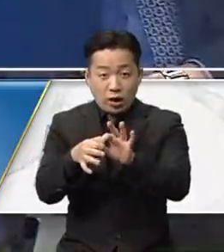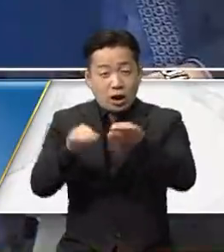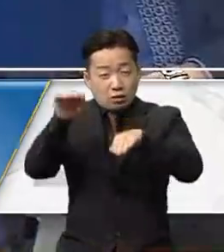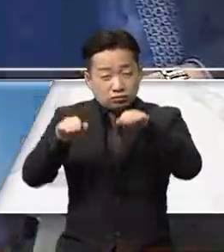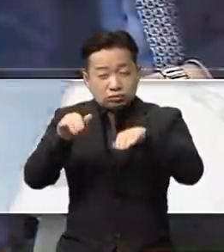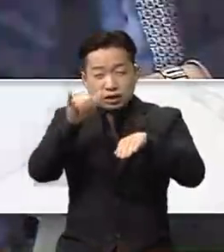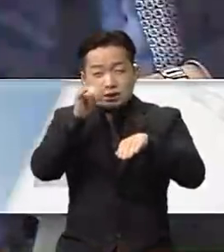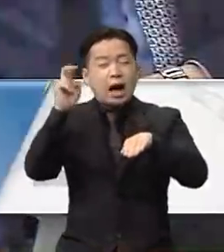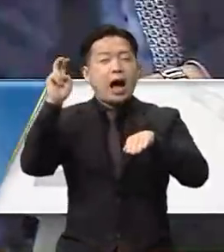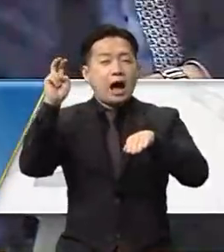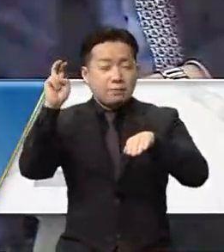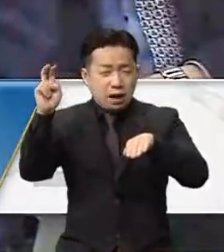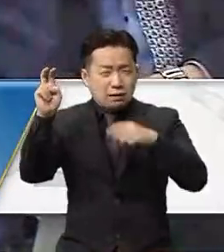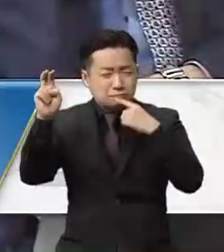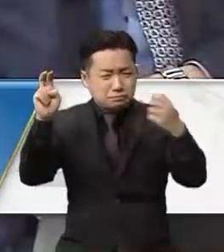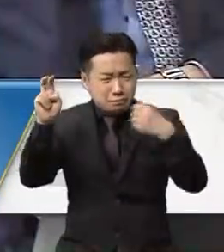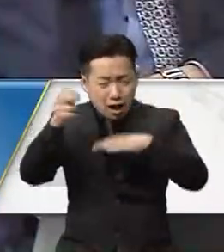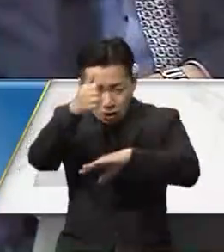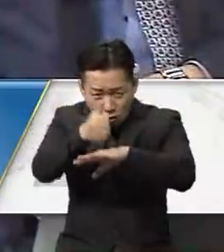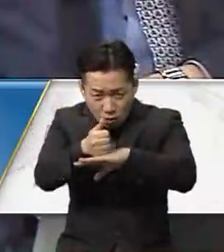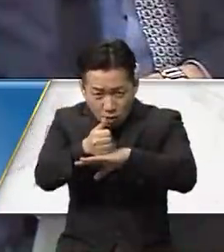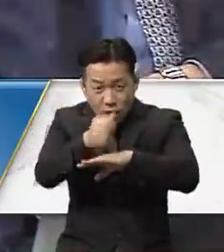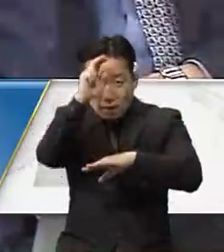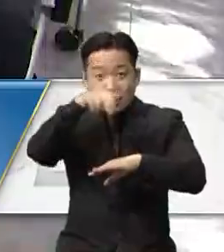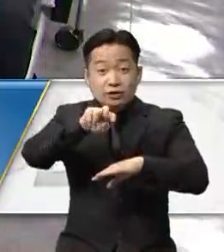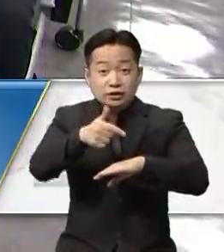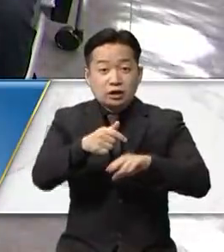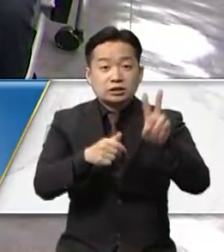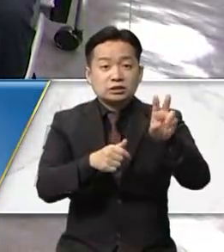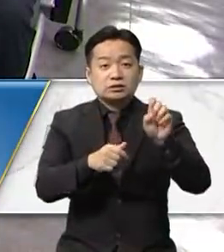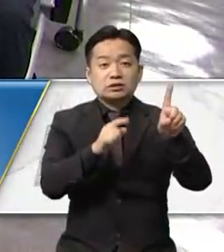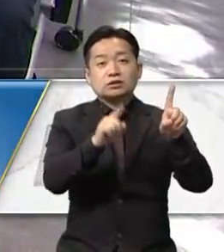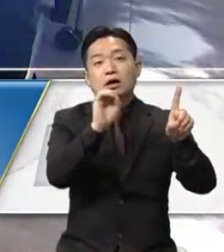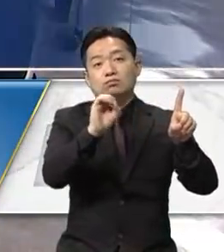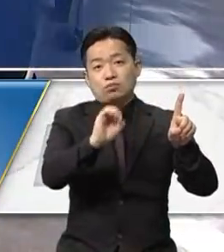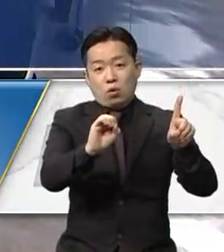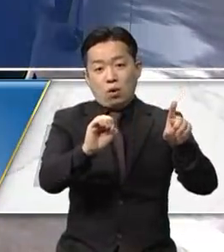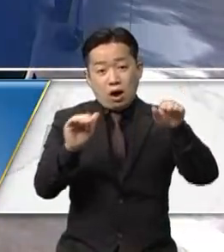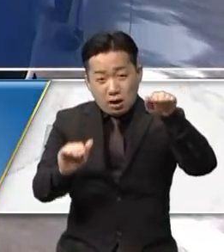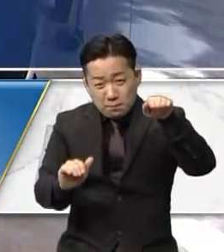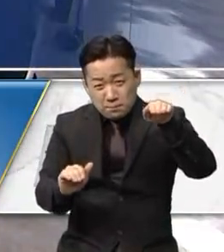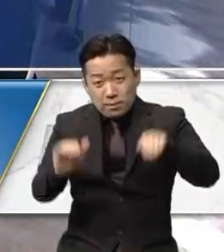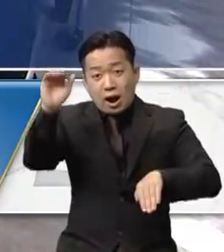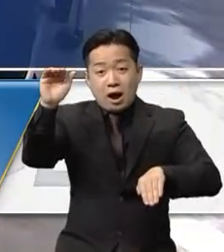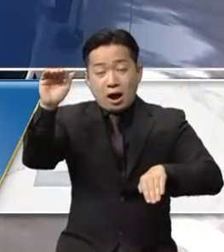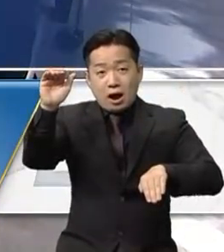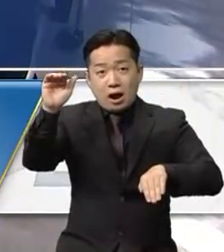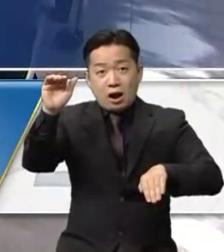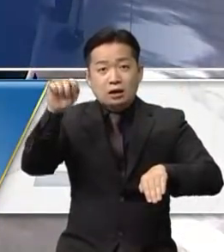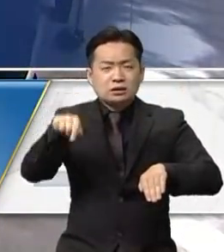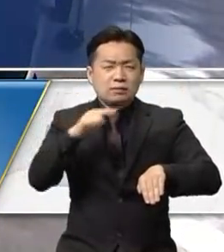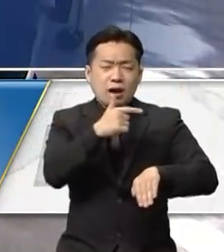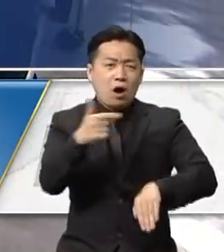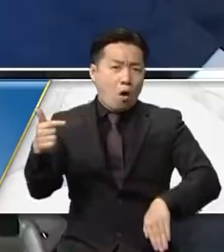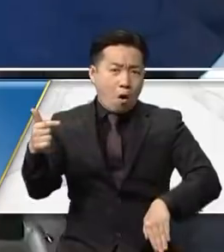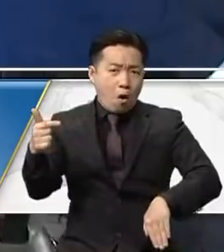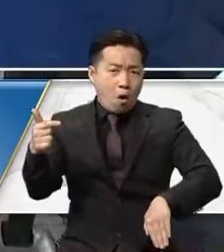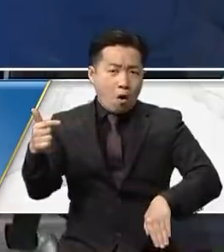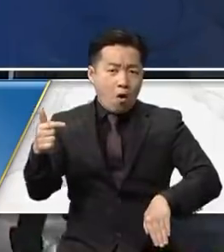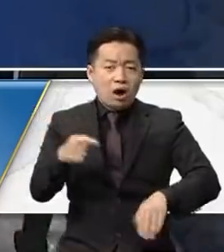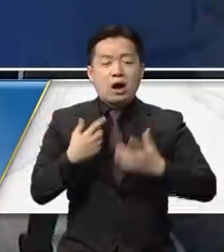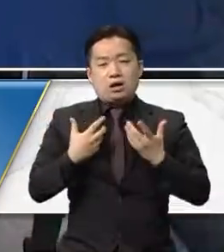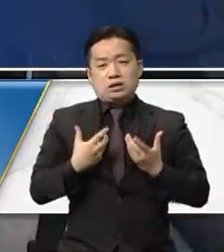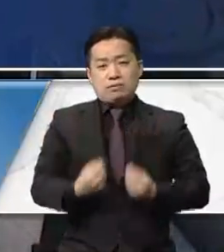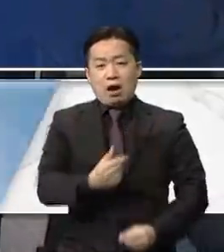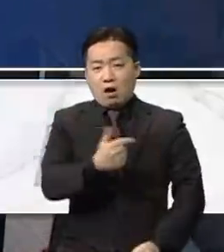점쳤으나 출구조사 결과 박영선 후보가 21.3%포인트 차이로 오세훈 후보에 뒤지는 것으로 예측되자